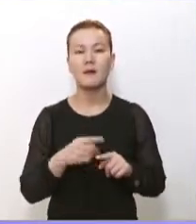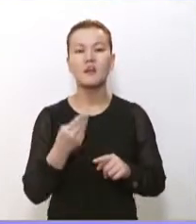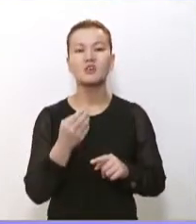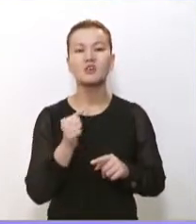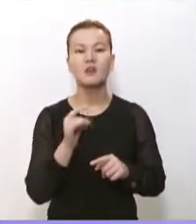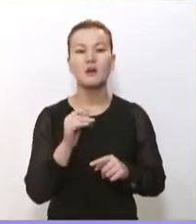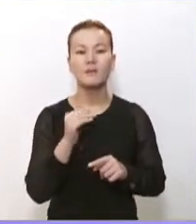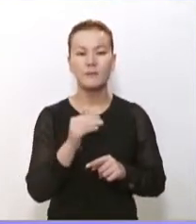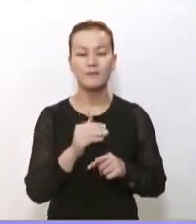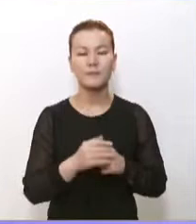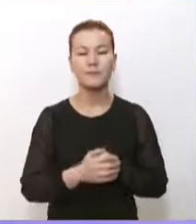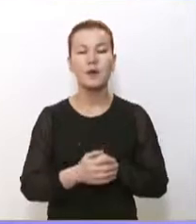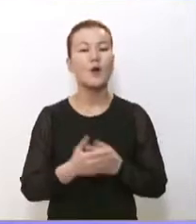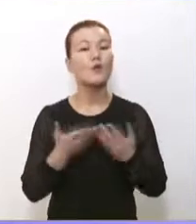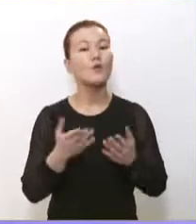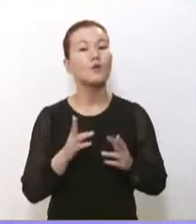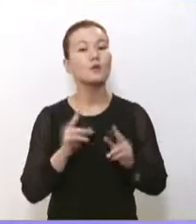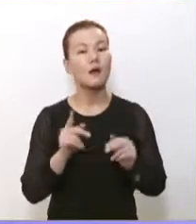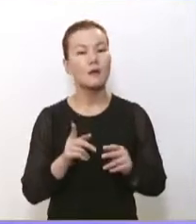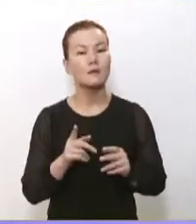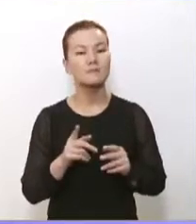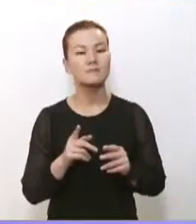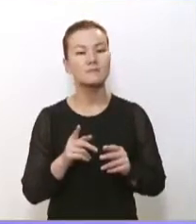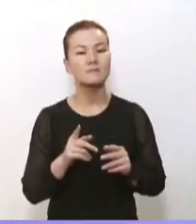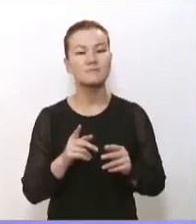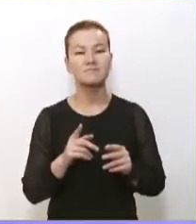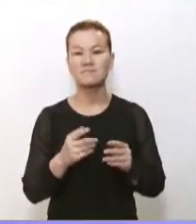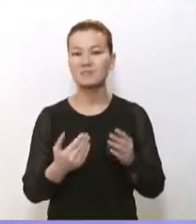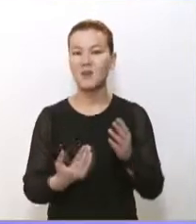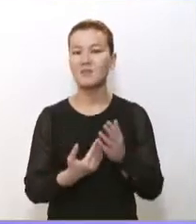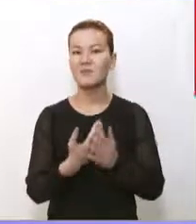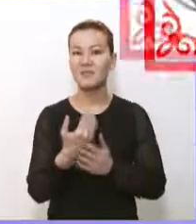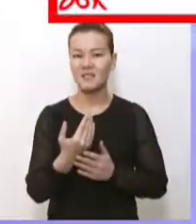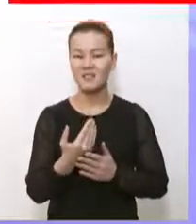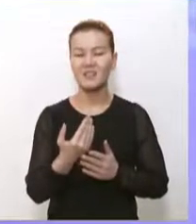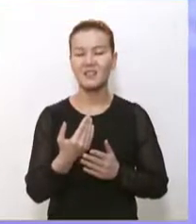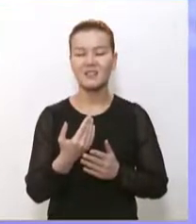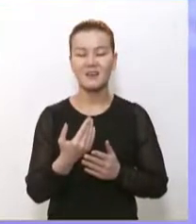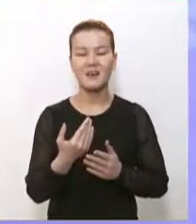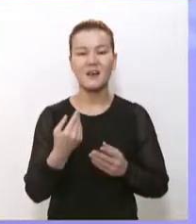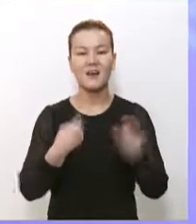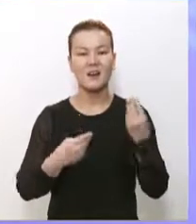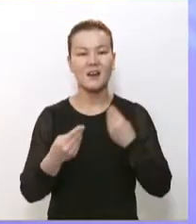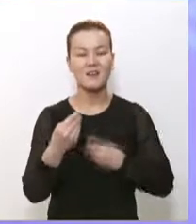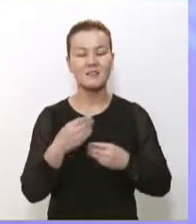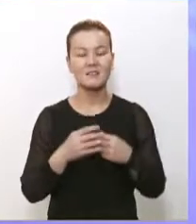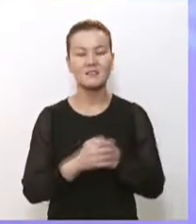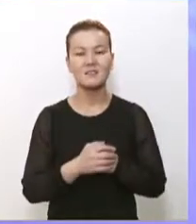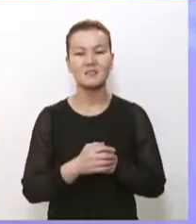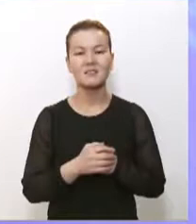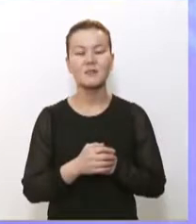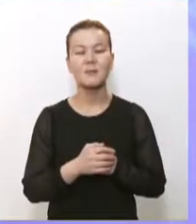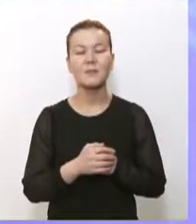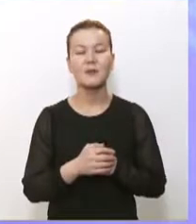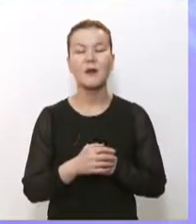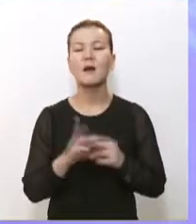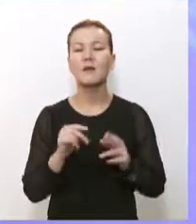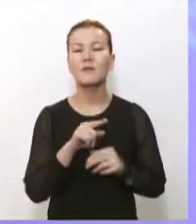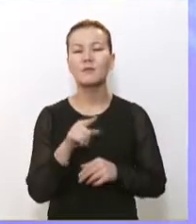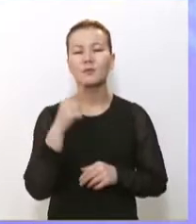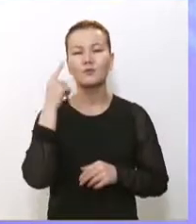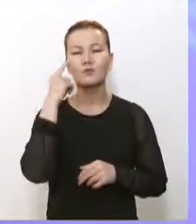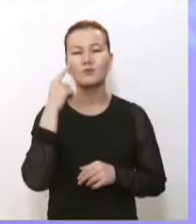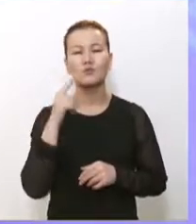шарф. Вот какое обновление гардероба у Айгуль. Ребята, а как вы думаете,